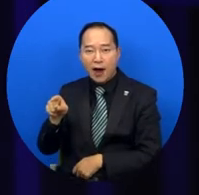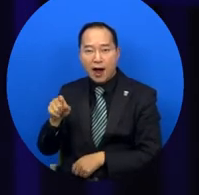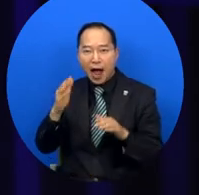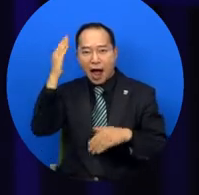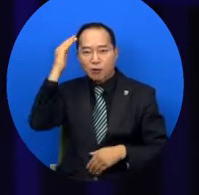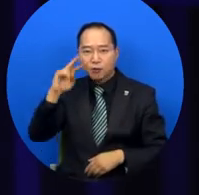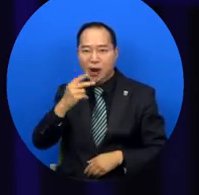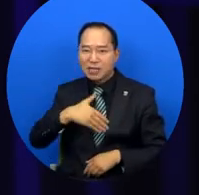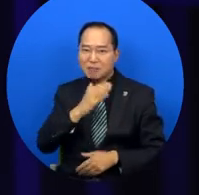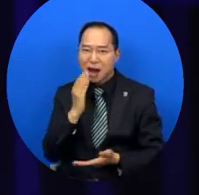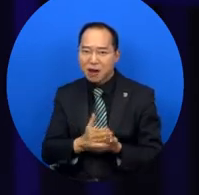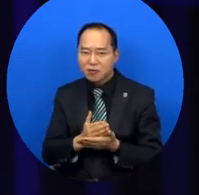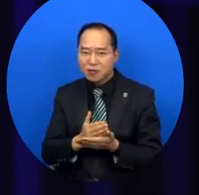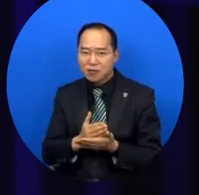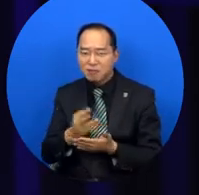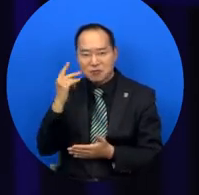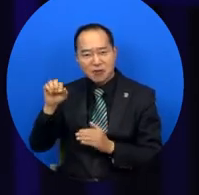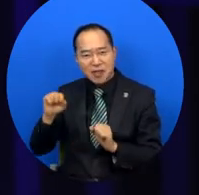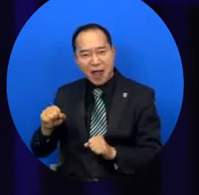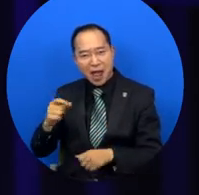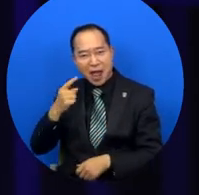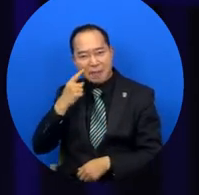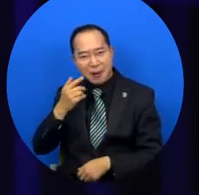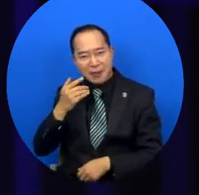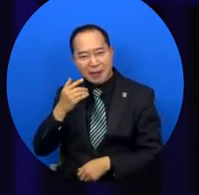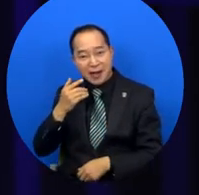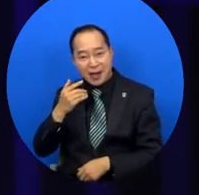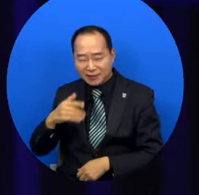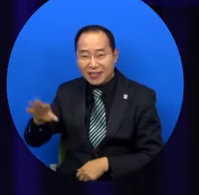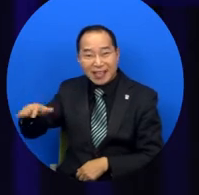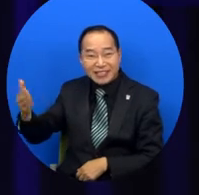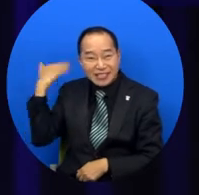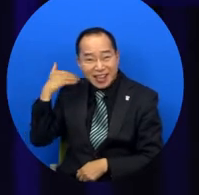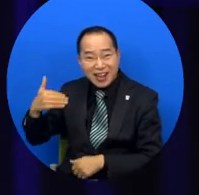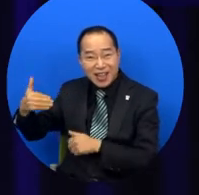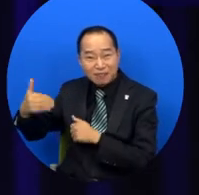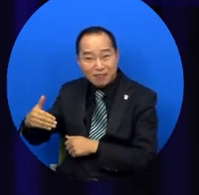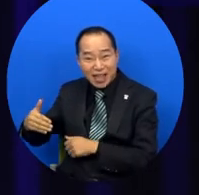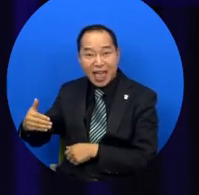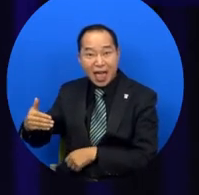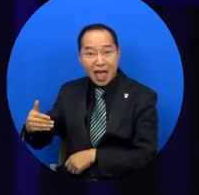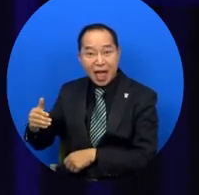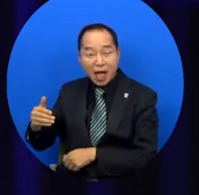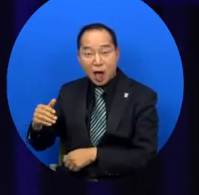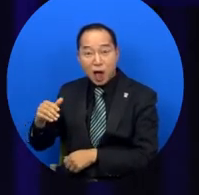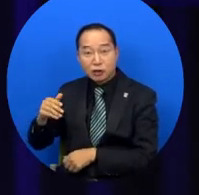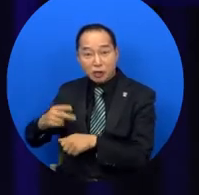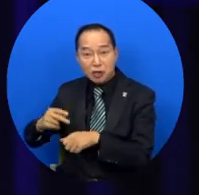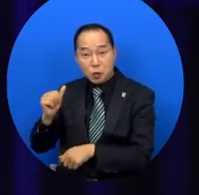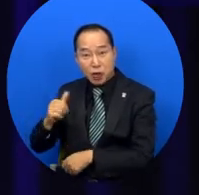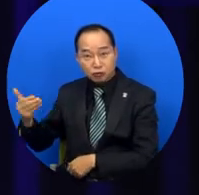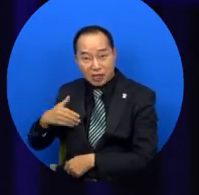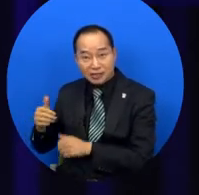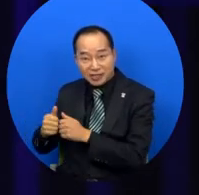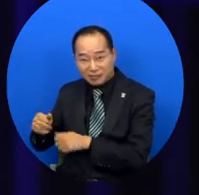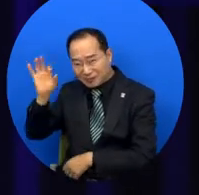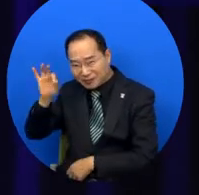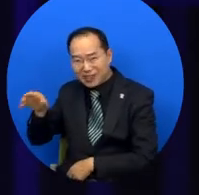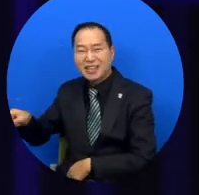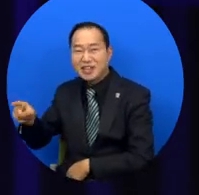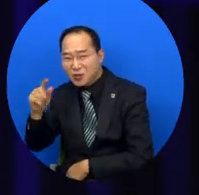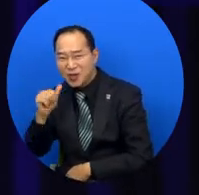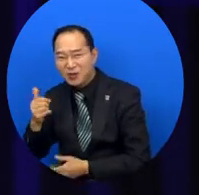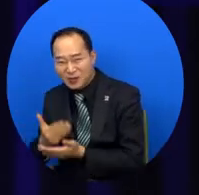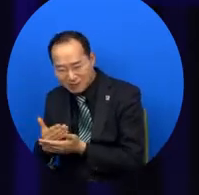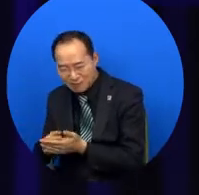바뀌더라고. 돌아가지 말고 여기서 해도 되겠다. 그래서 이 선생님 다시 찾아가서 그 교수님이 알려달라고